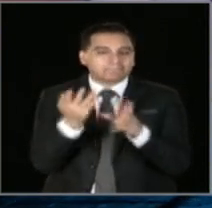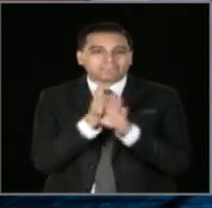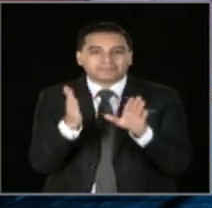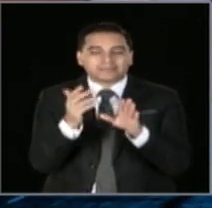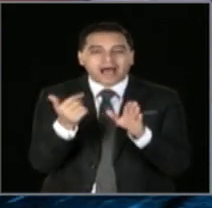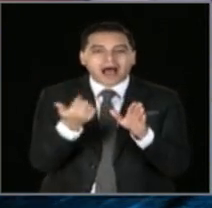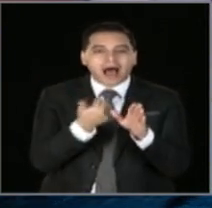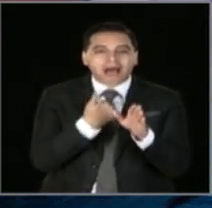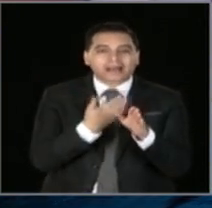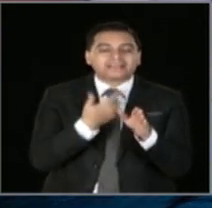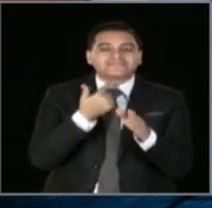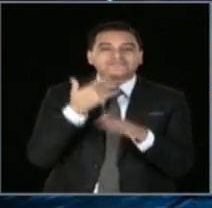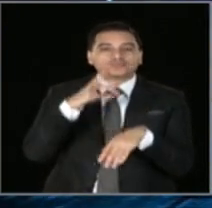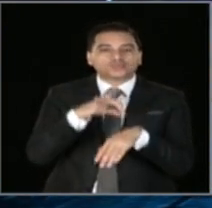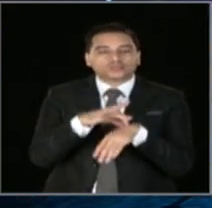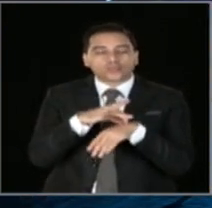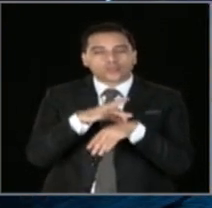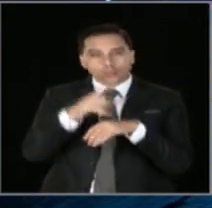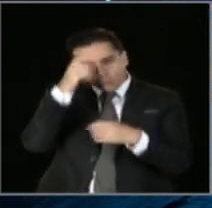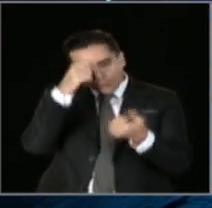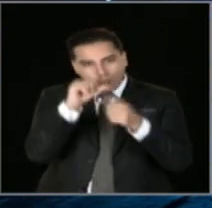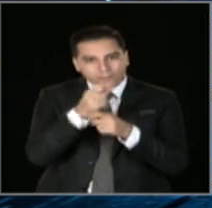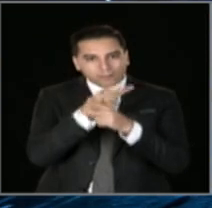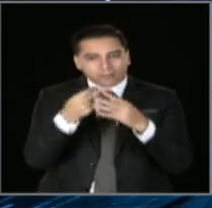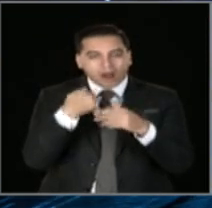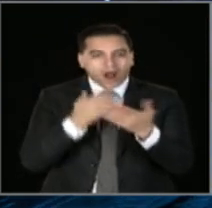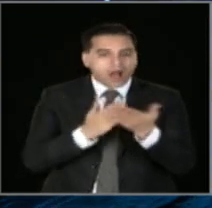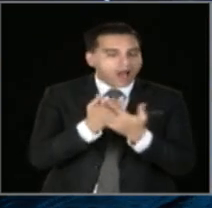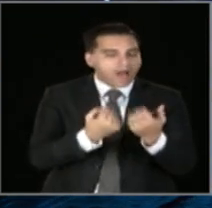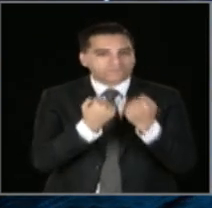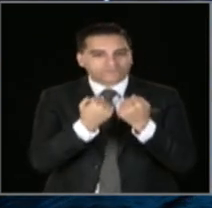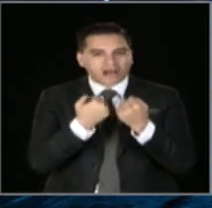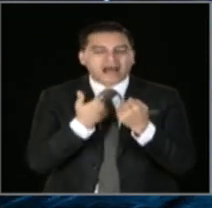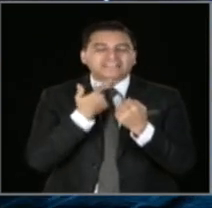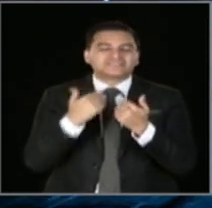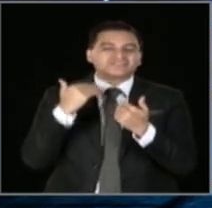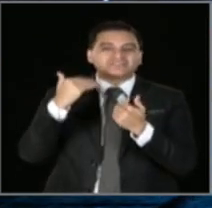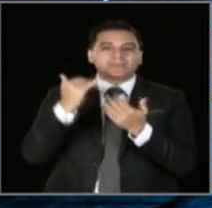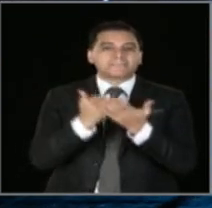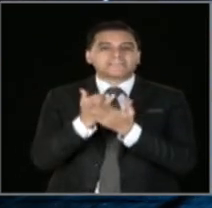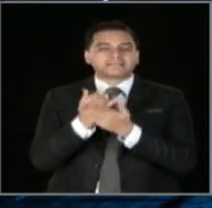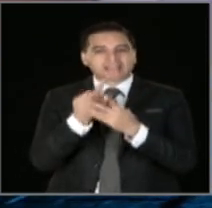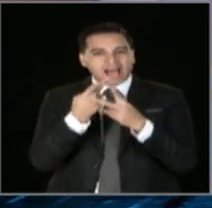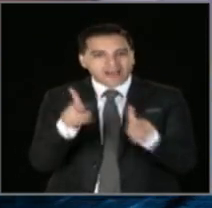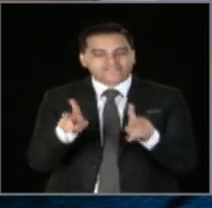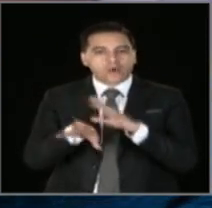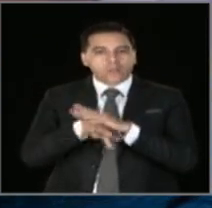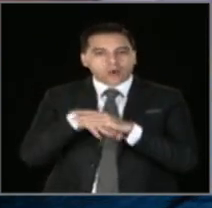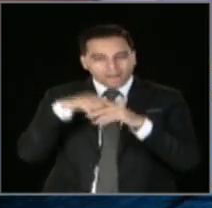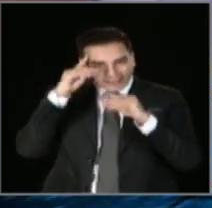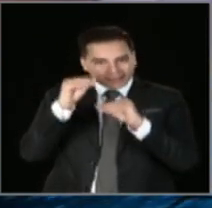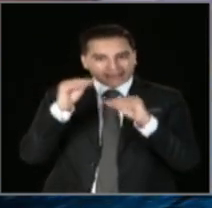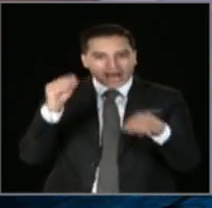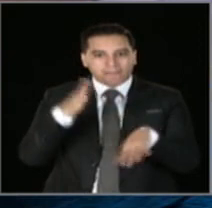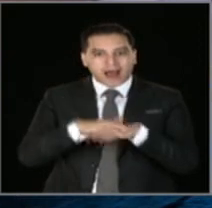لينا في مدارس المكفوفين نفسها. حلمي بجد إن أنا في وقت من الأوقات إن أنا أقدر أعمل مدرسة خاصة وأقدر أوفر فيها المعامل ديت، ونفسي بجد المجال العلمي في وقت من الأوقات